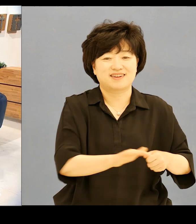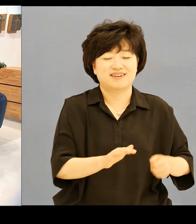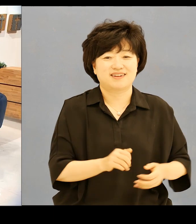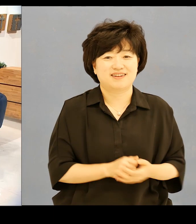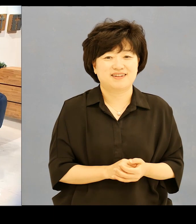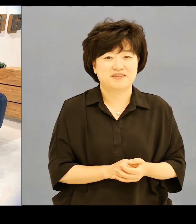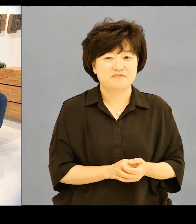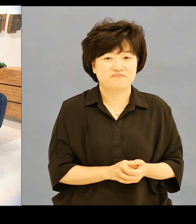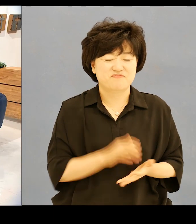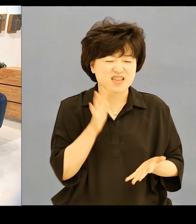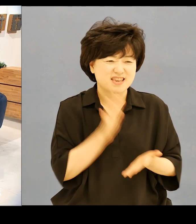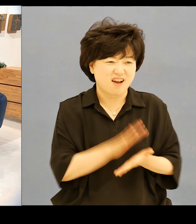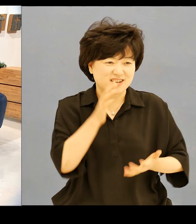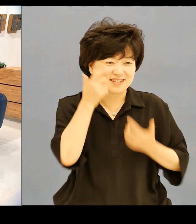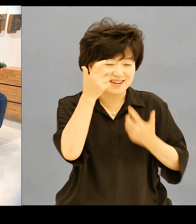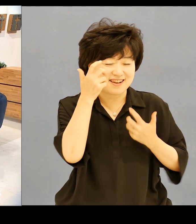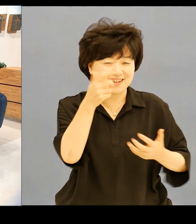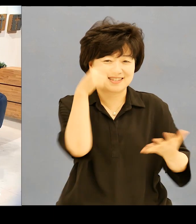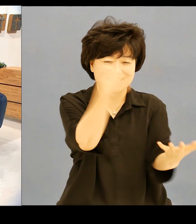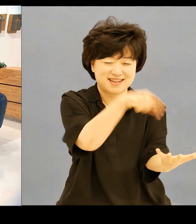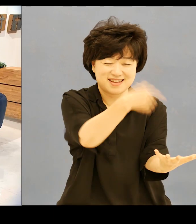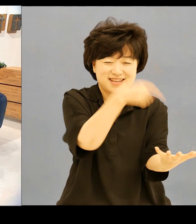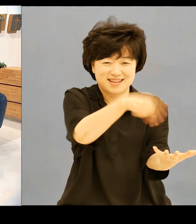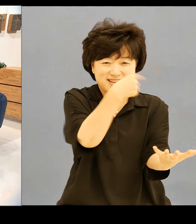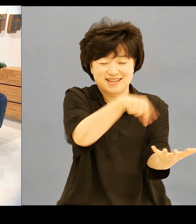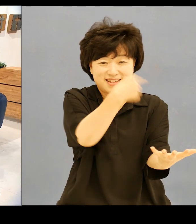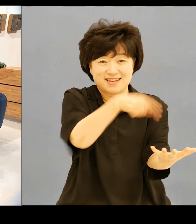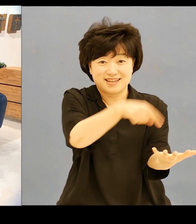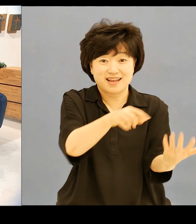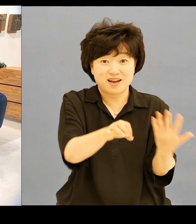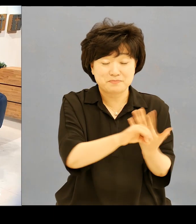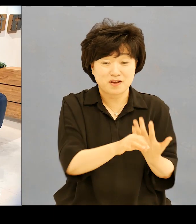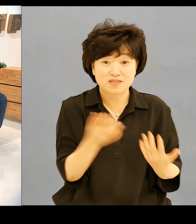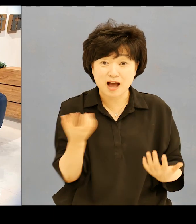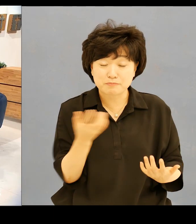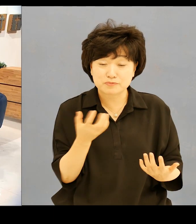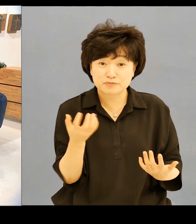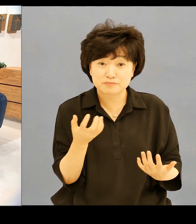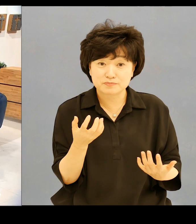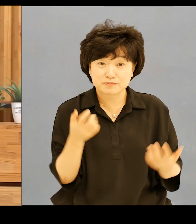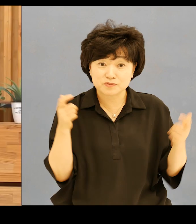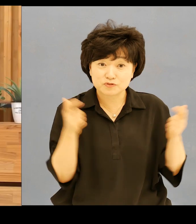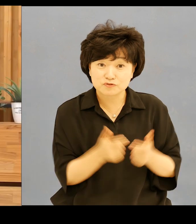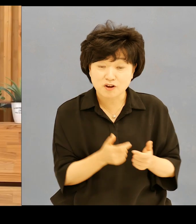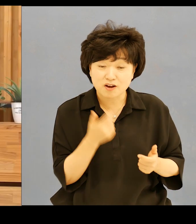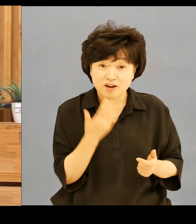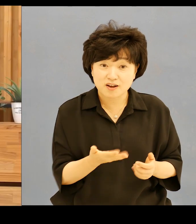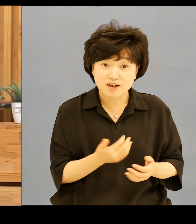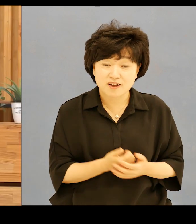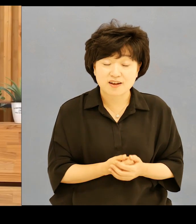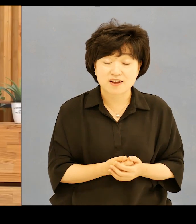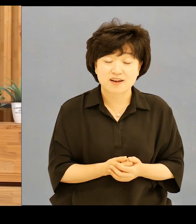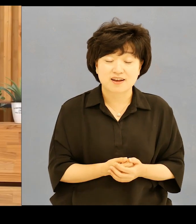막 열정을 쏟게 되면 좀 아픈 것이나 이런 좀 고통이 좀 덜하거나 그러니까